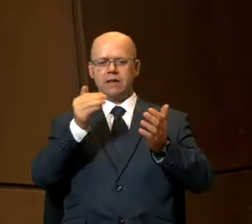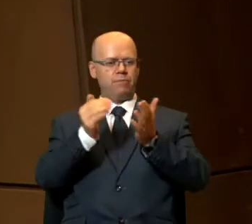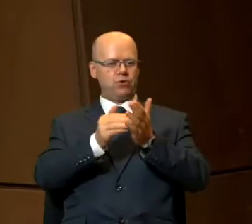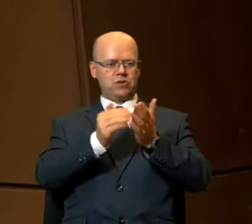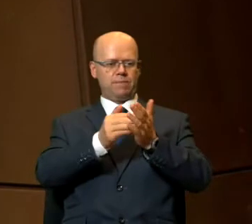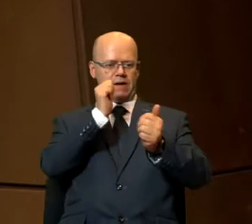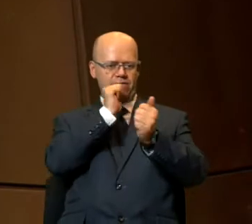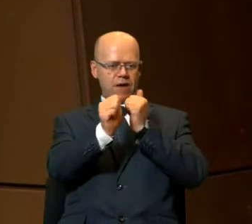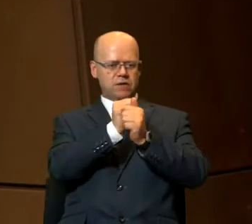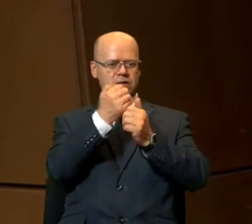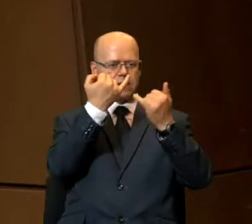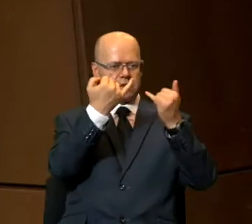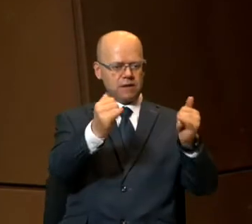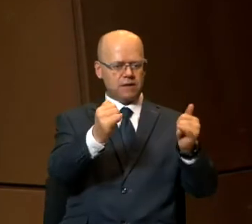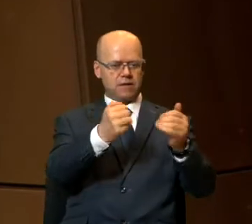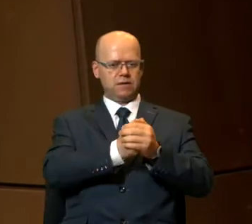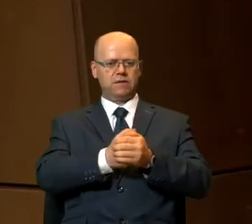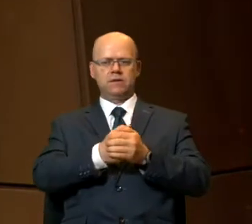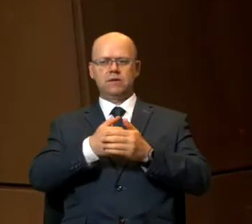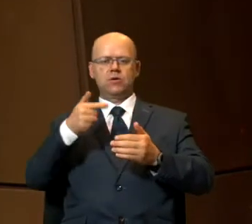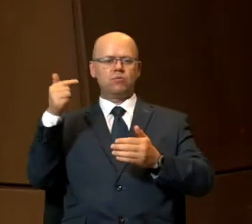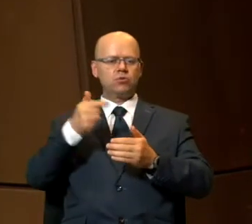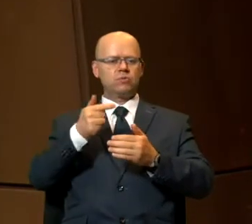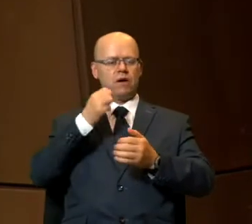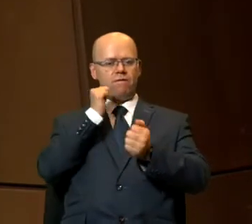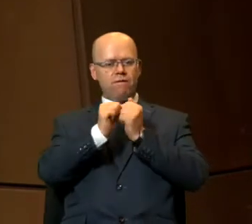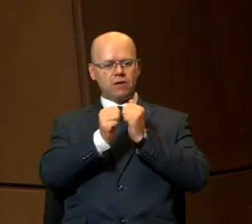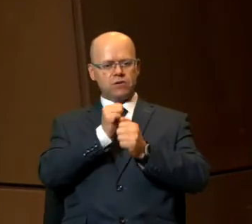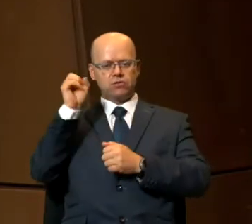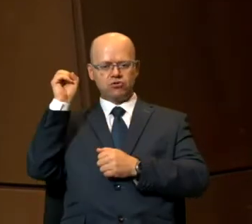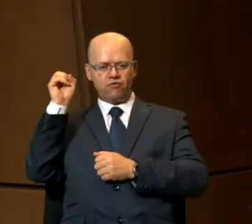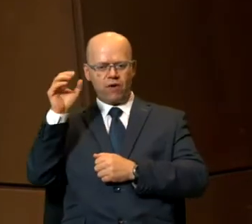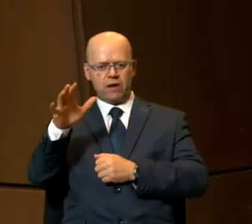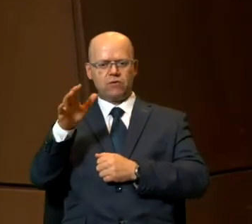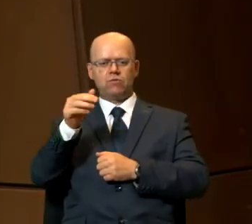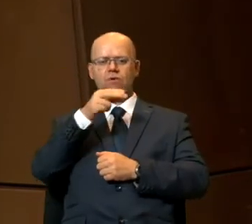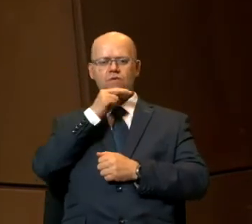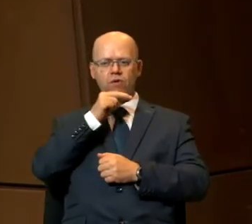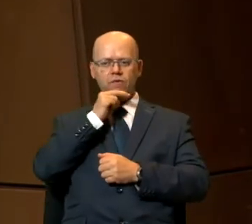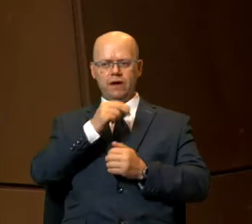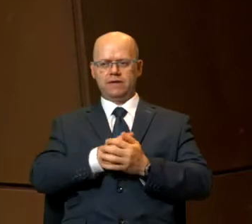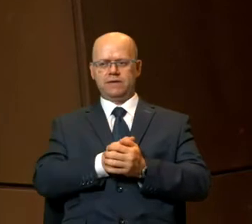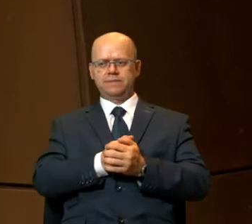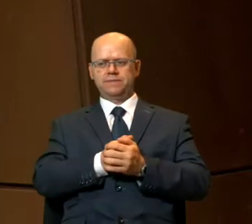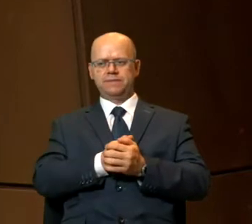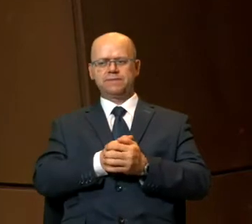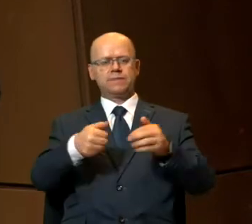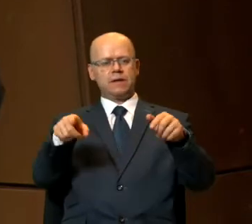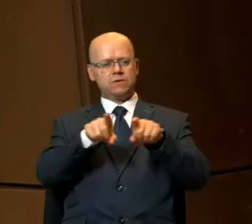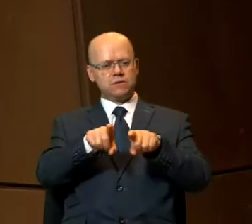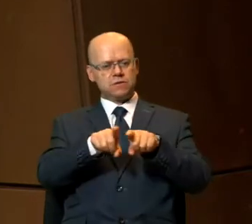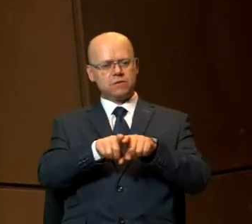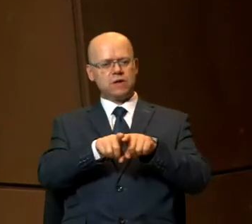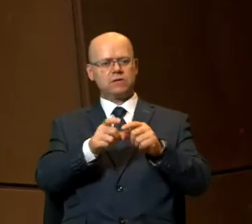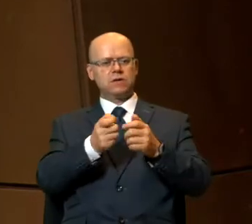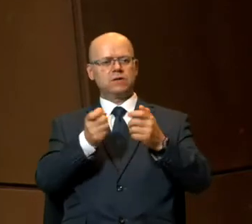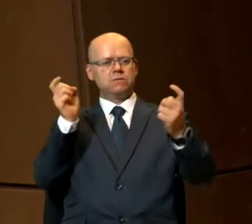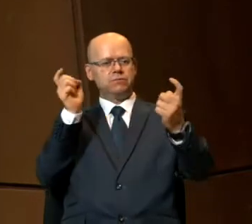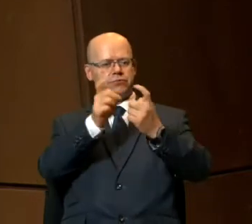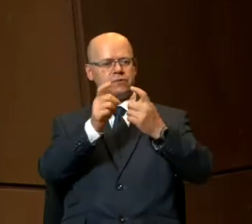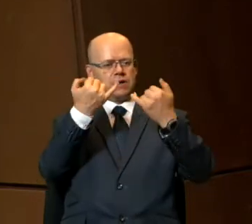aby przetrwać, że musimy walczyć o światło i o wodę. I czasami obejmuje to również silny konflikt z